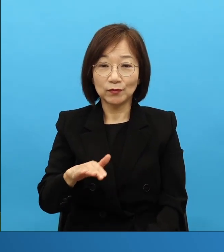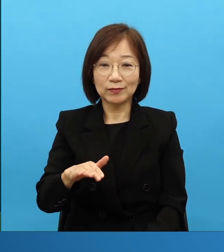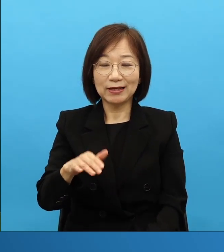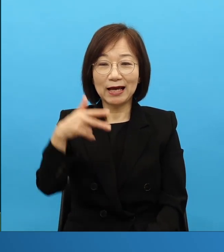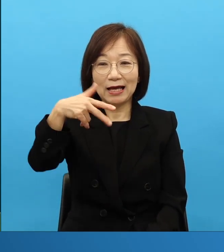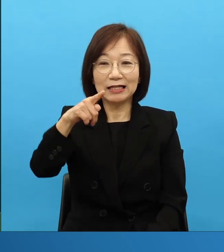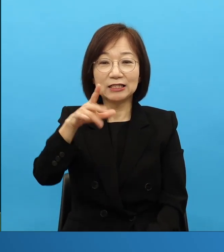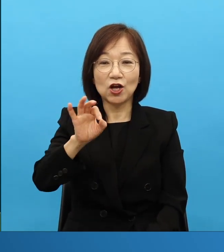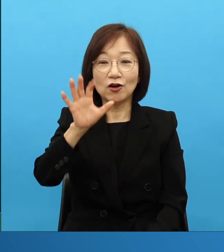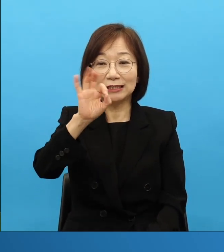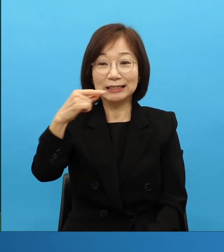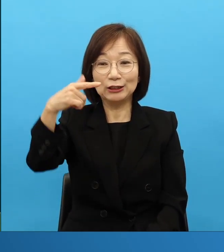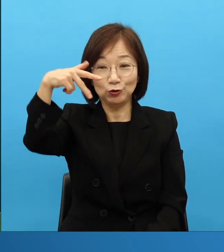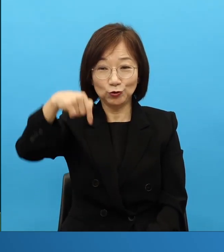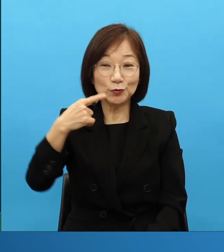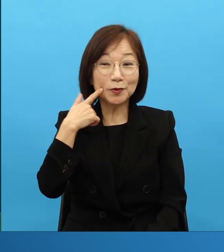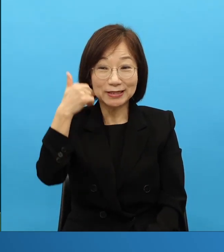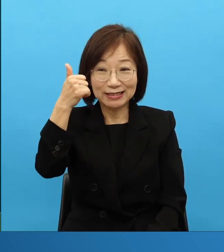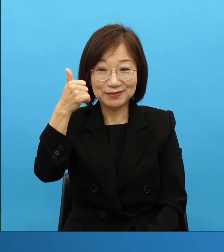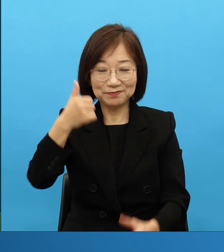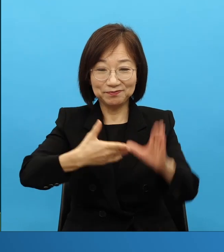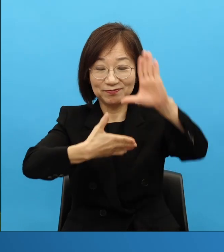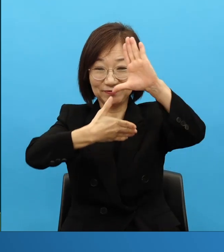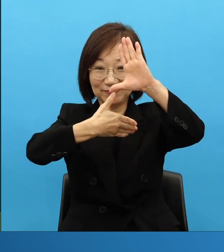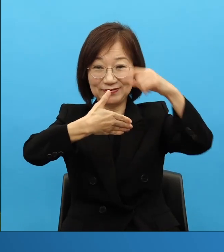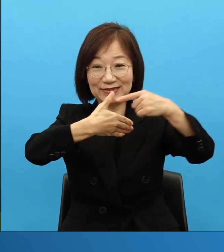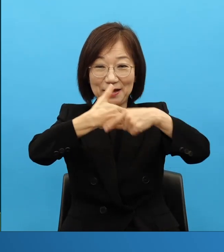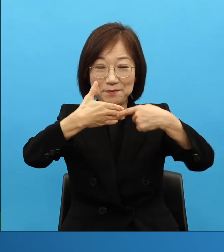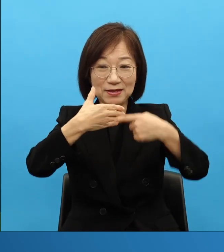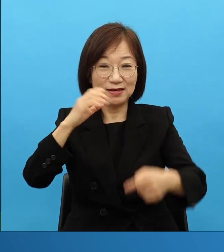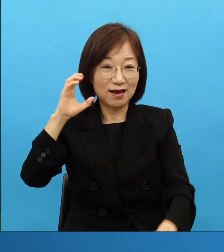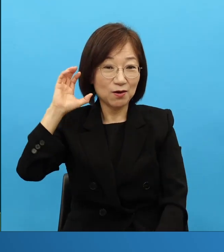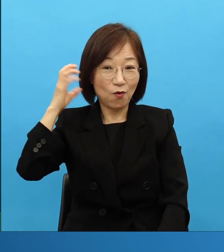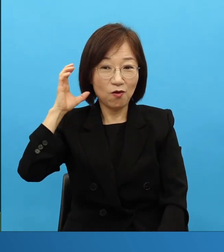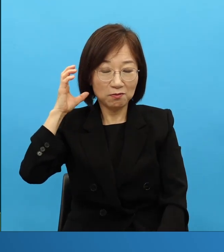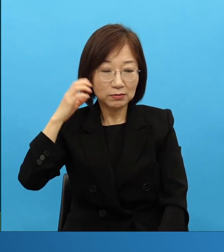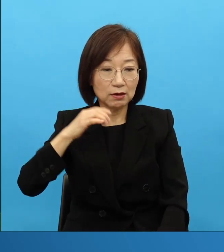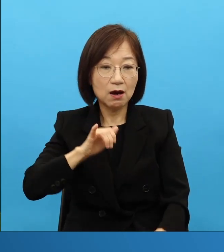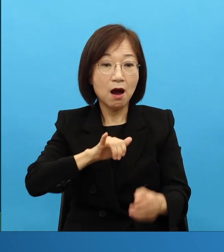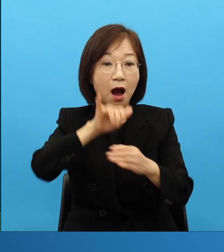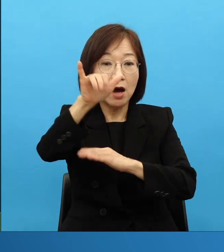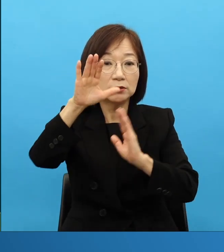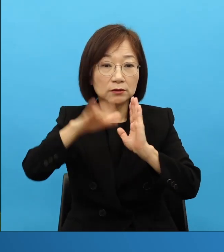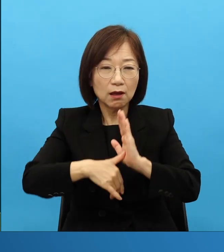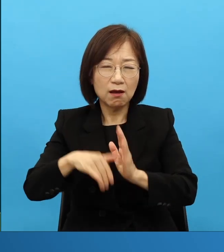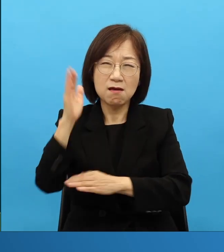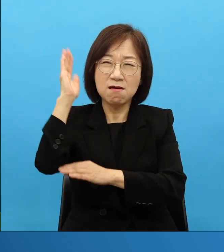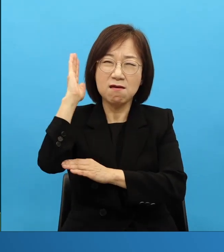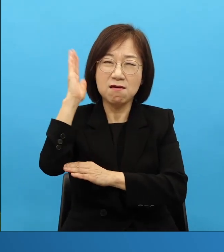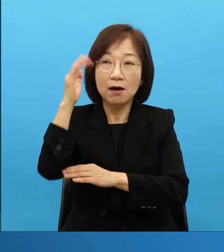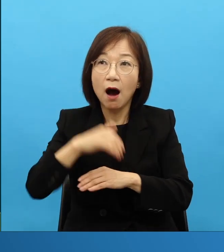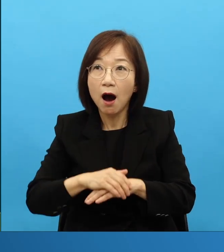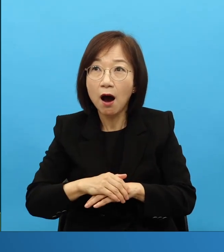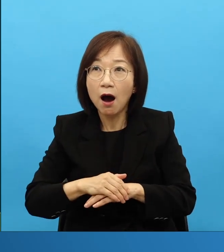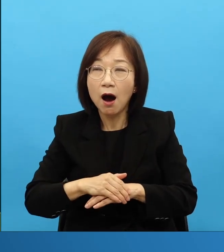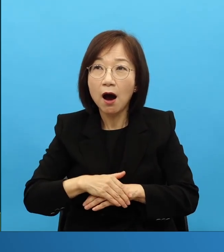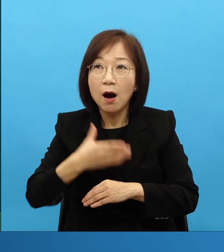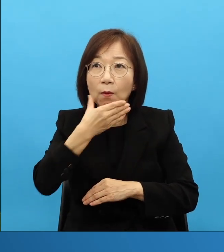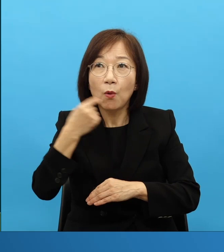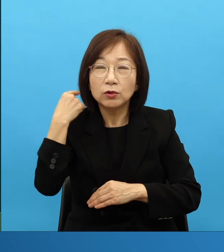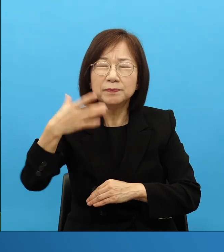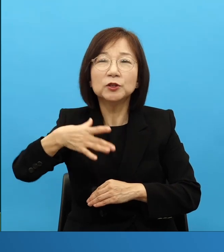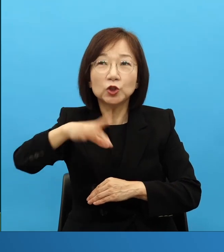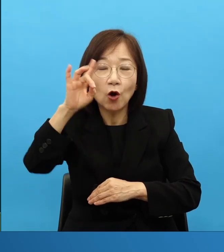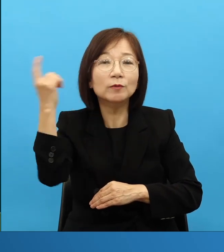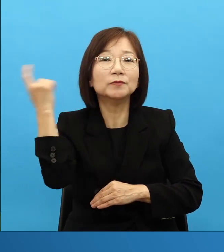남미 갔다 왔는데 그 복음에 그 사람들이 처음 듣는다. Pastor John went to South 말이 America, 됩니까? shared the gospel. They say, we've heard this for the first time. Does that make